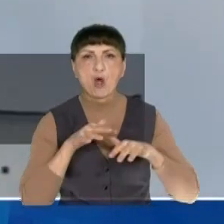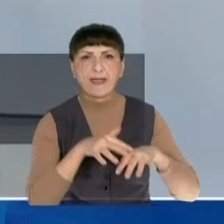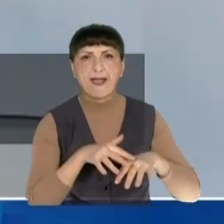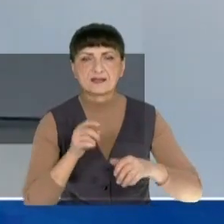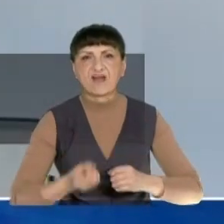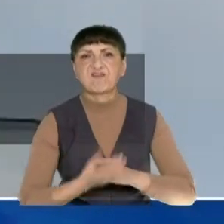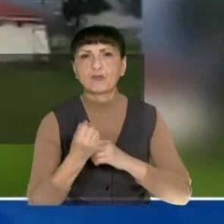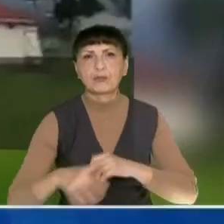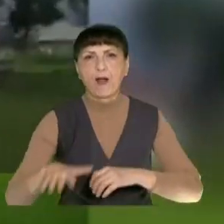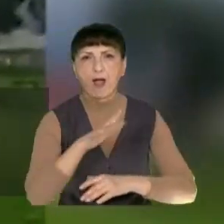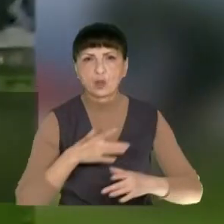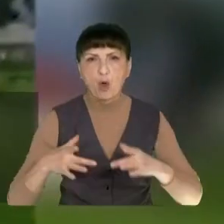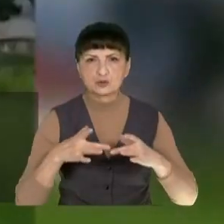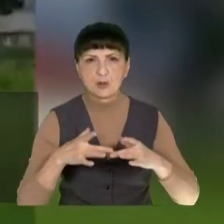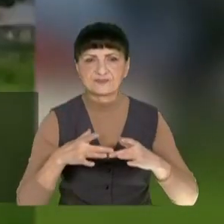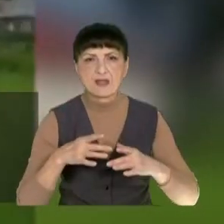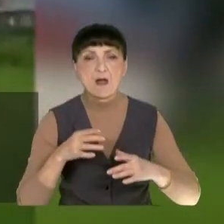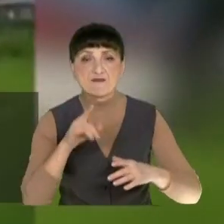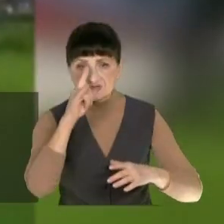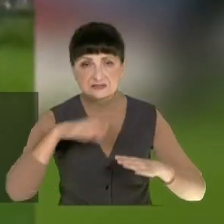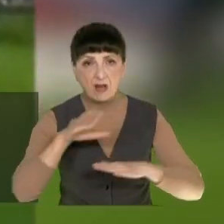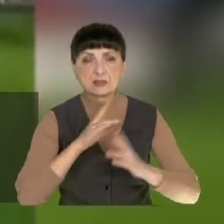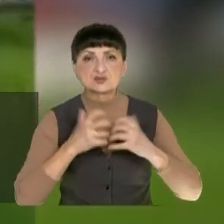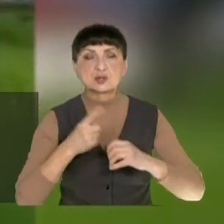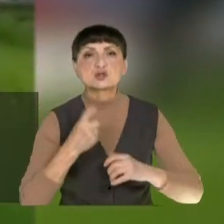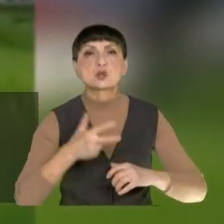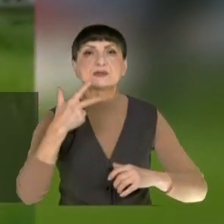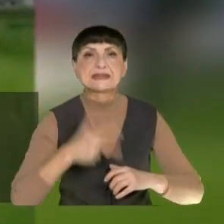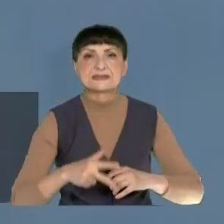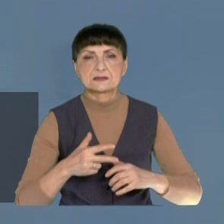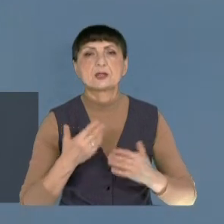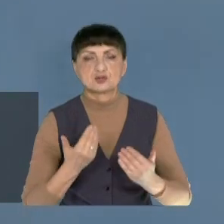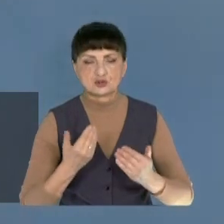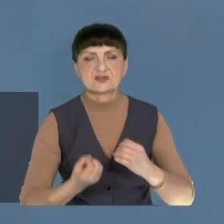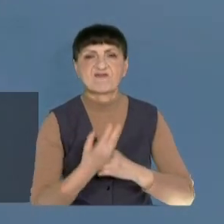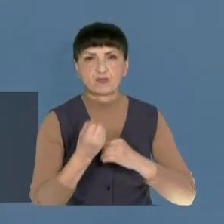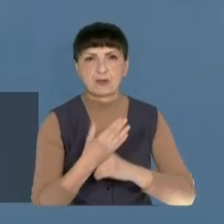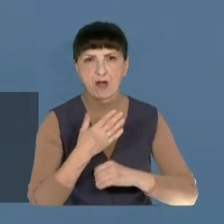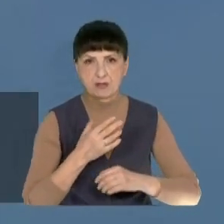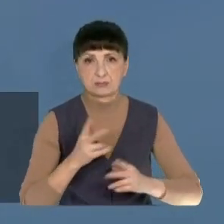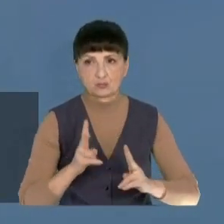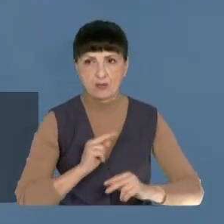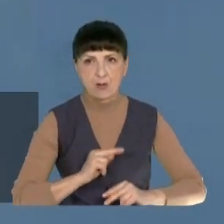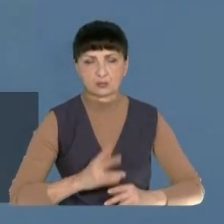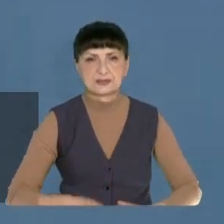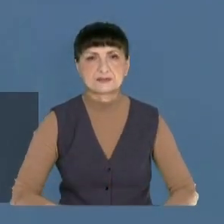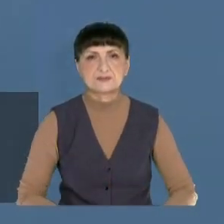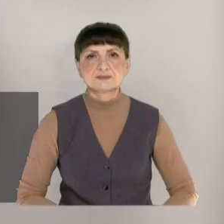вулканическом огненном кольце. В стране насчитывается около 130 действующих вулканов.